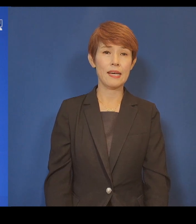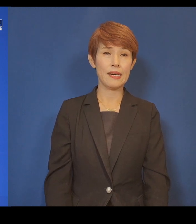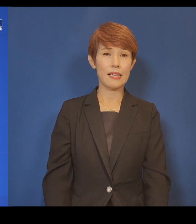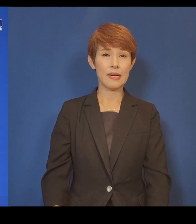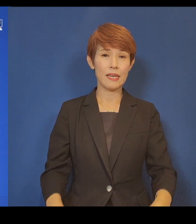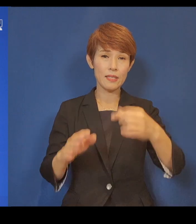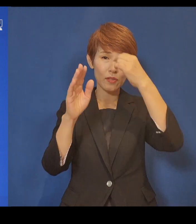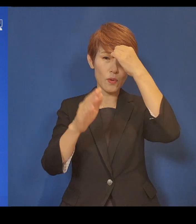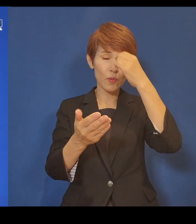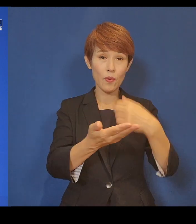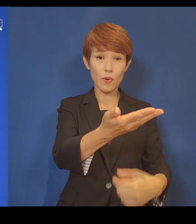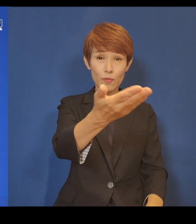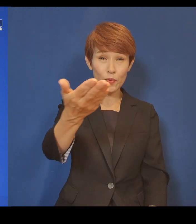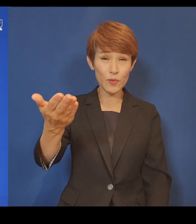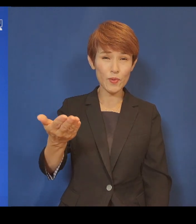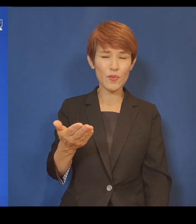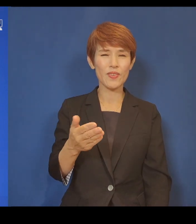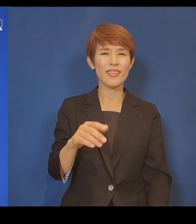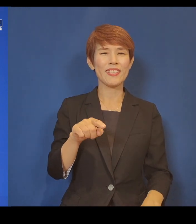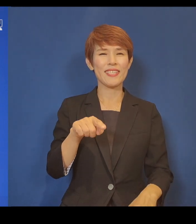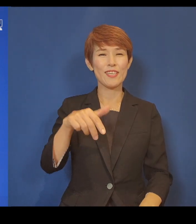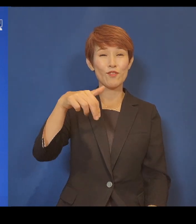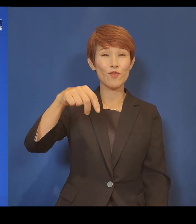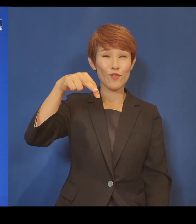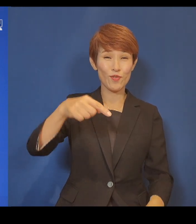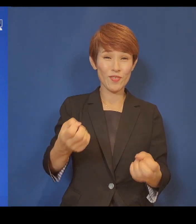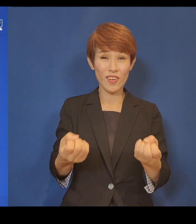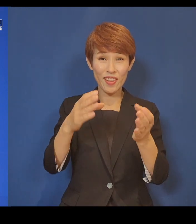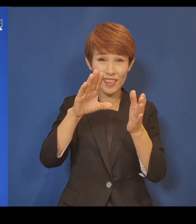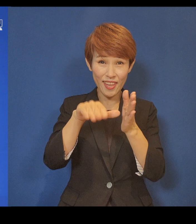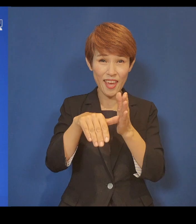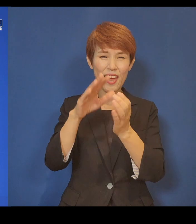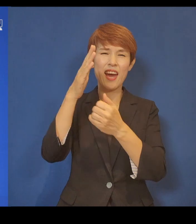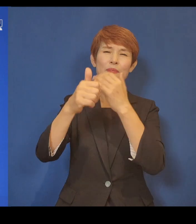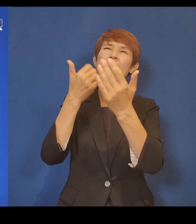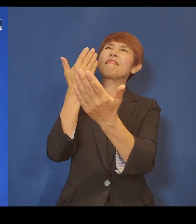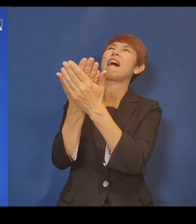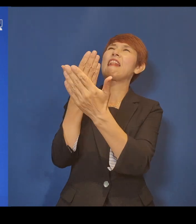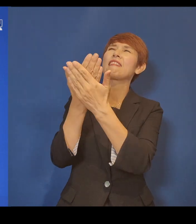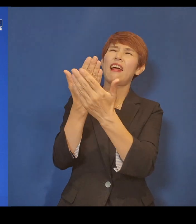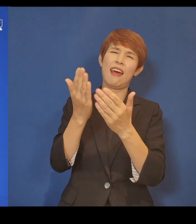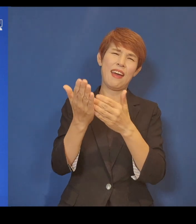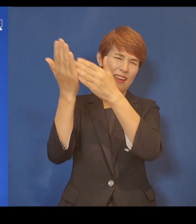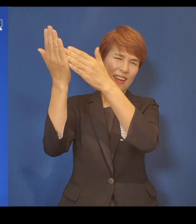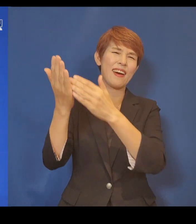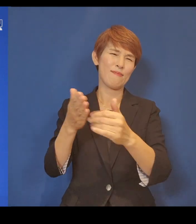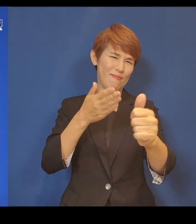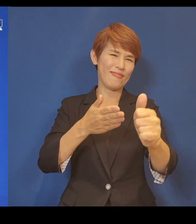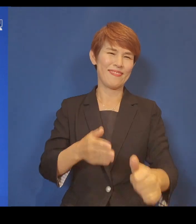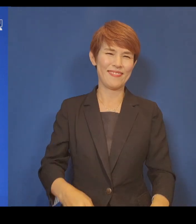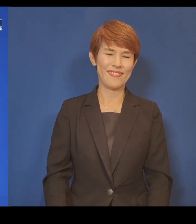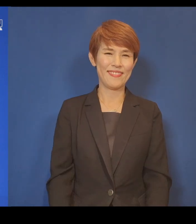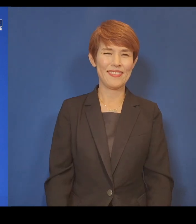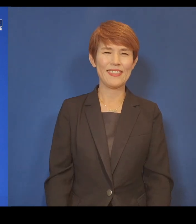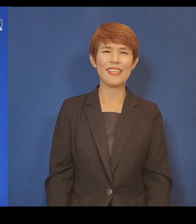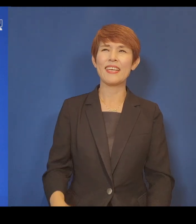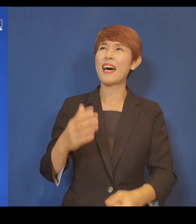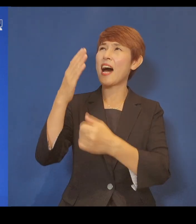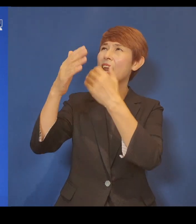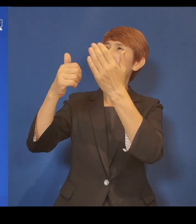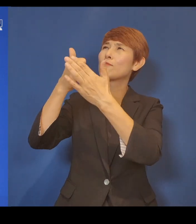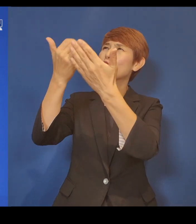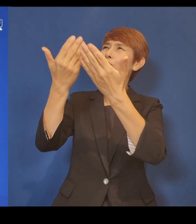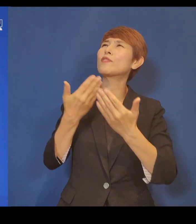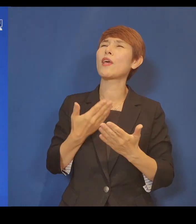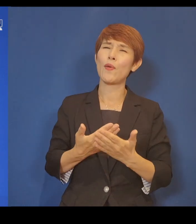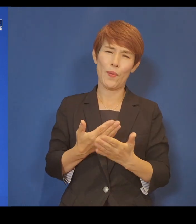저는 우리 성도님들도 이 추수절에 하나님 앞에 달라 하시면 좋겠어요. 하나님